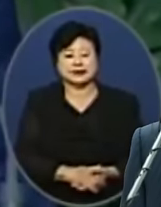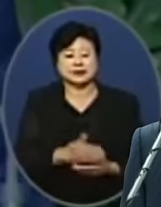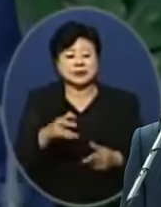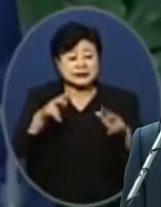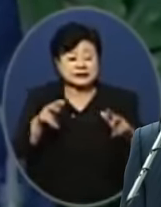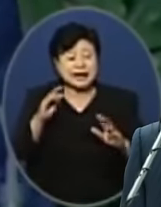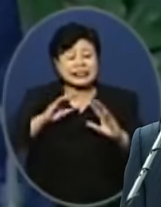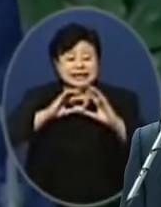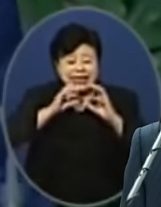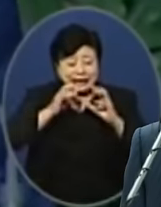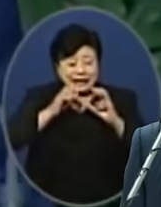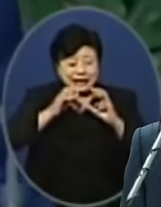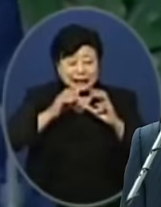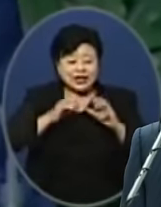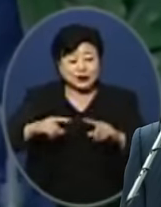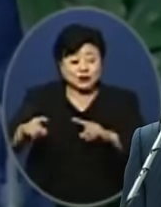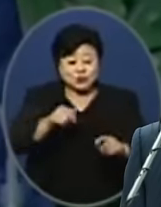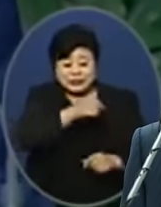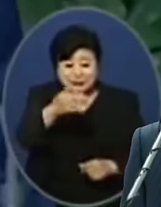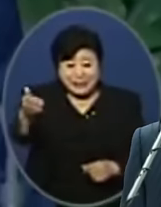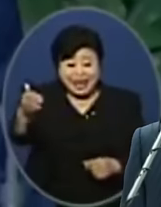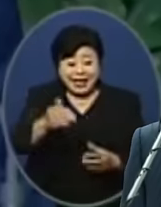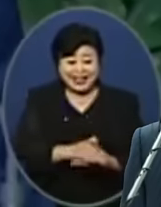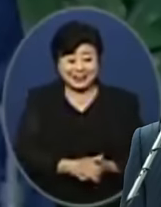여러분 지금 천국을 누리고 있습니까?